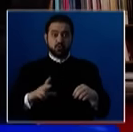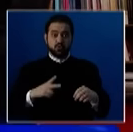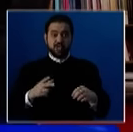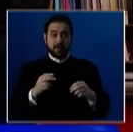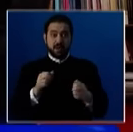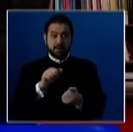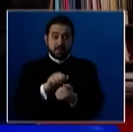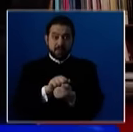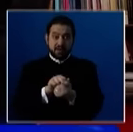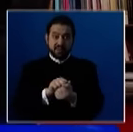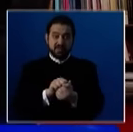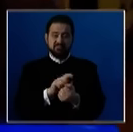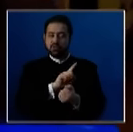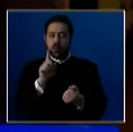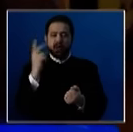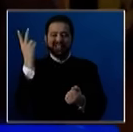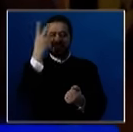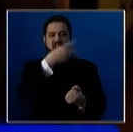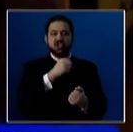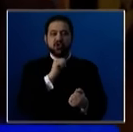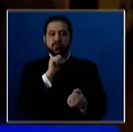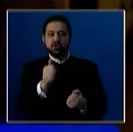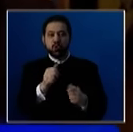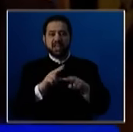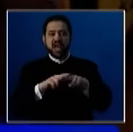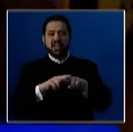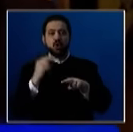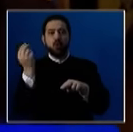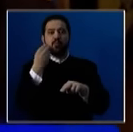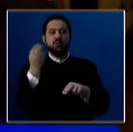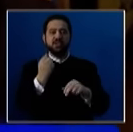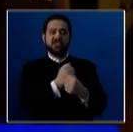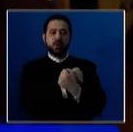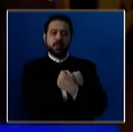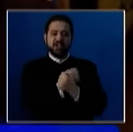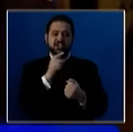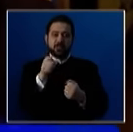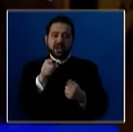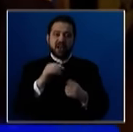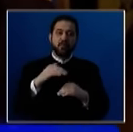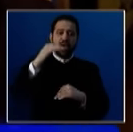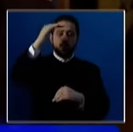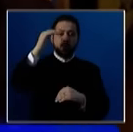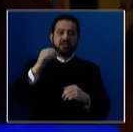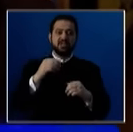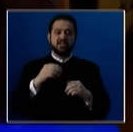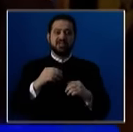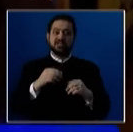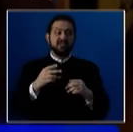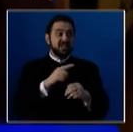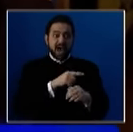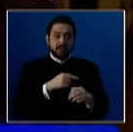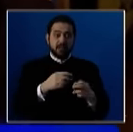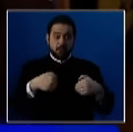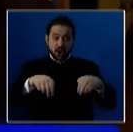nu o să înțelegem niciodată cum Dumnezeu îl iubește pe El mai mult decât pe noi toți la un loc și pe